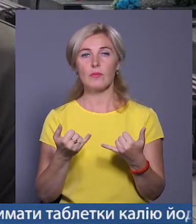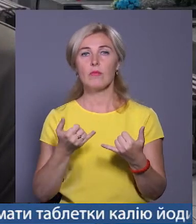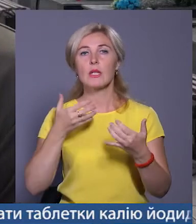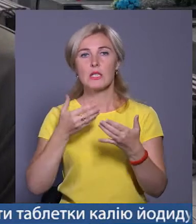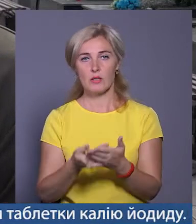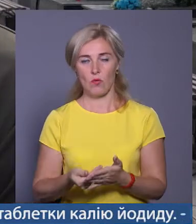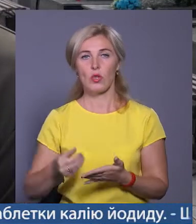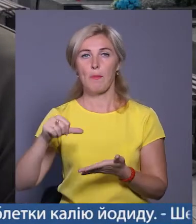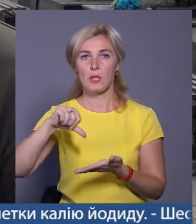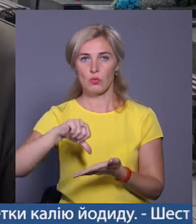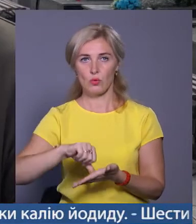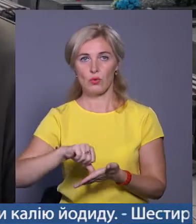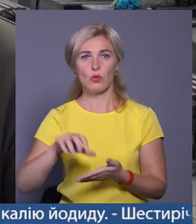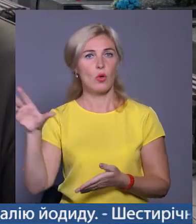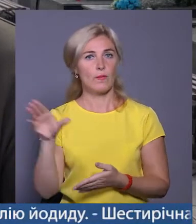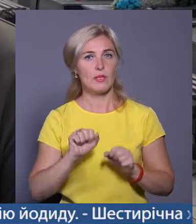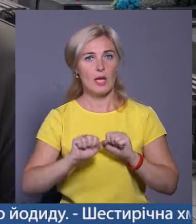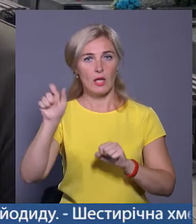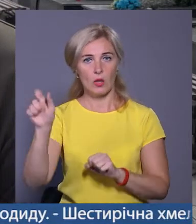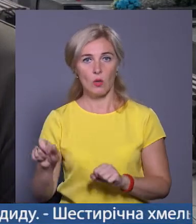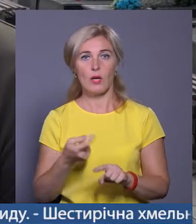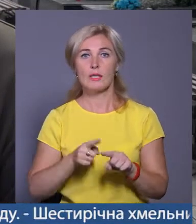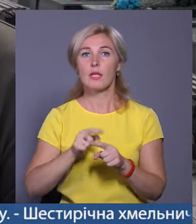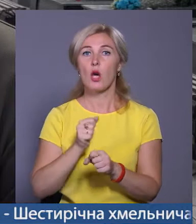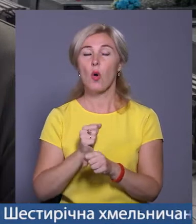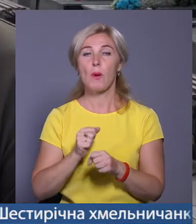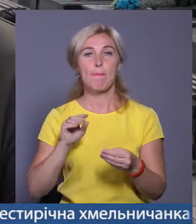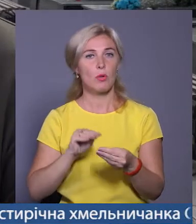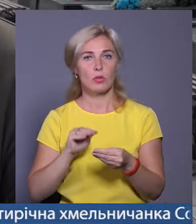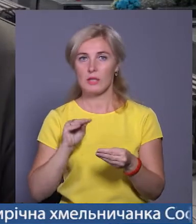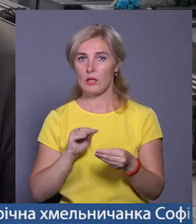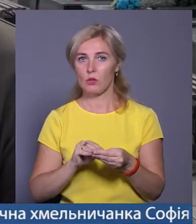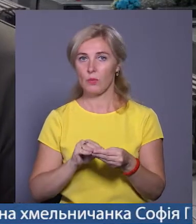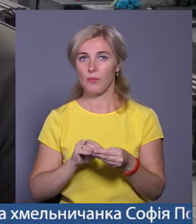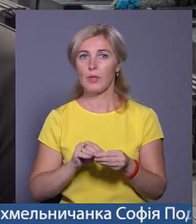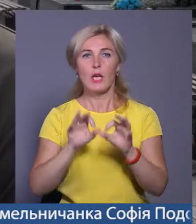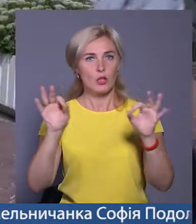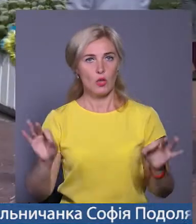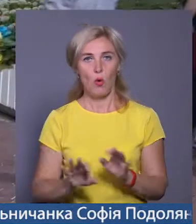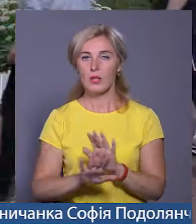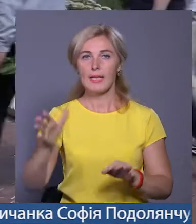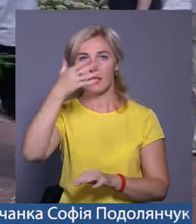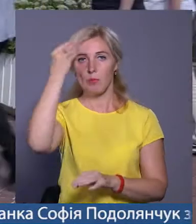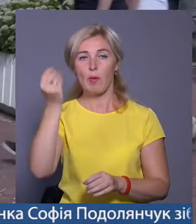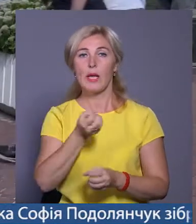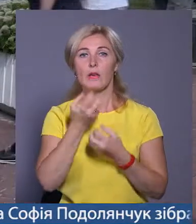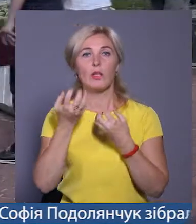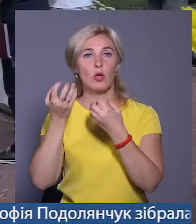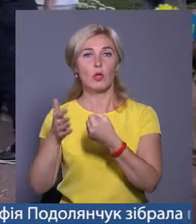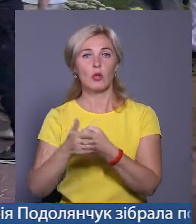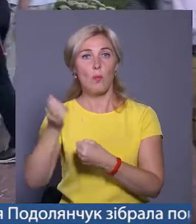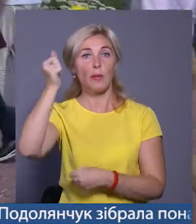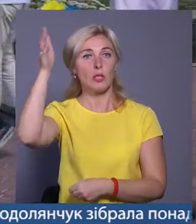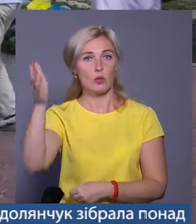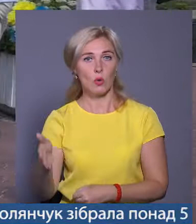своєю присутністю всіх героїв. Ми це робимо постійно, ми нікого не забуваємо. Квіти поклали до меморіальної